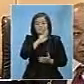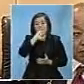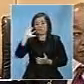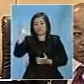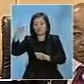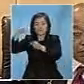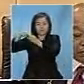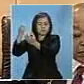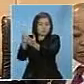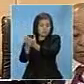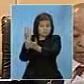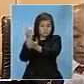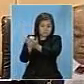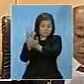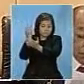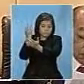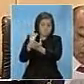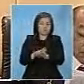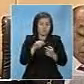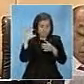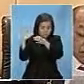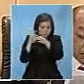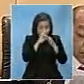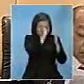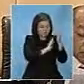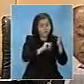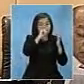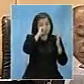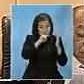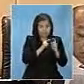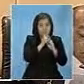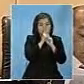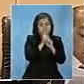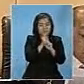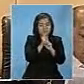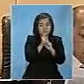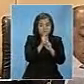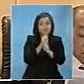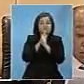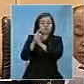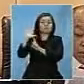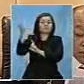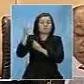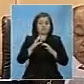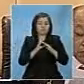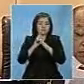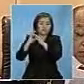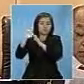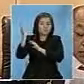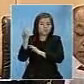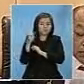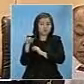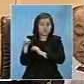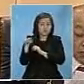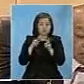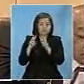พุ่งทะยานสูงขึ้นนั้นถ้ารัฐบาลนี้จะปล่อยอะไรให้เป็นไปตามกลไก อย่างที่บางท่านอาจจะคิดว่าเป็นวิธี